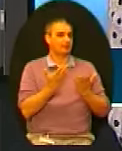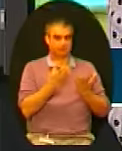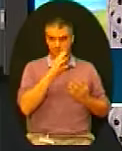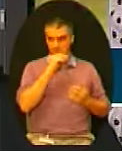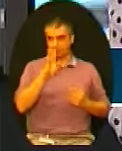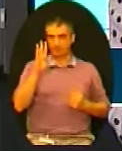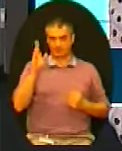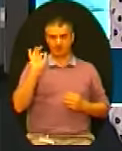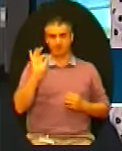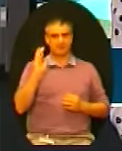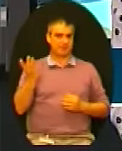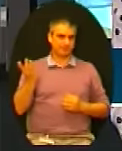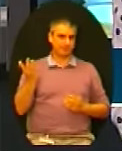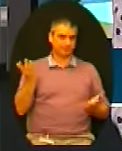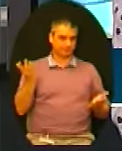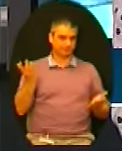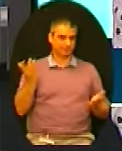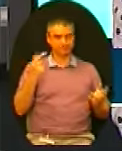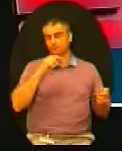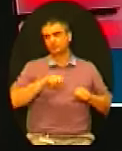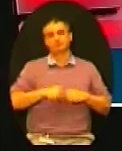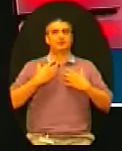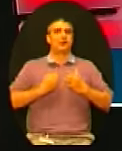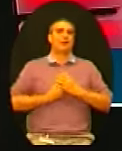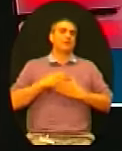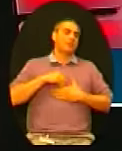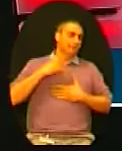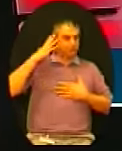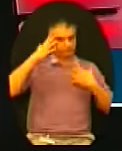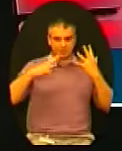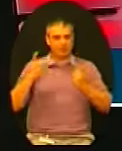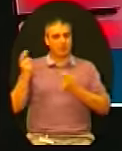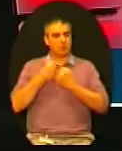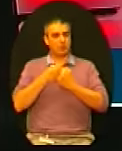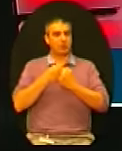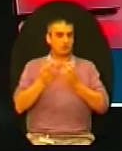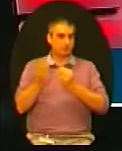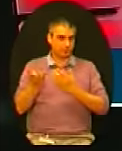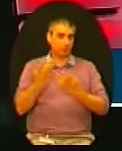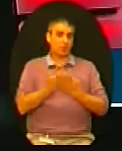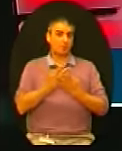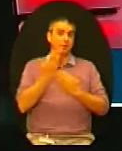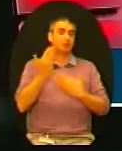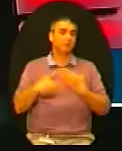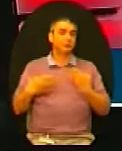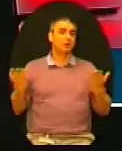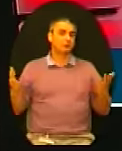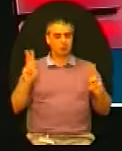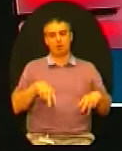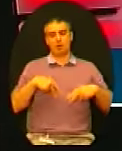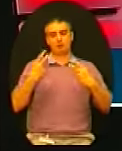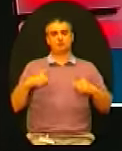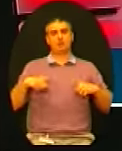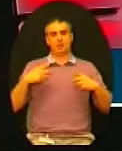דיבר פה בן עזרא באמת על הטלטלה הנפשית ועל הדרך שלו להתמודד עם הדברים, עם העובדה שבסוף הוא